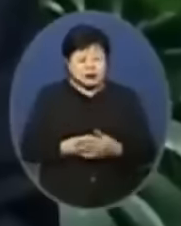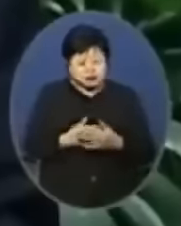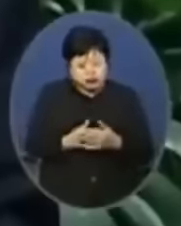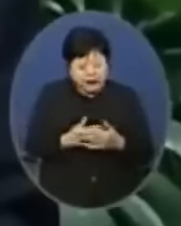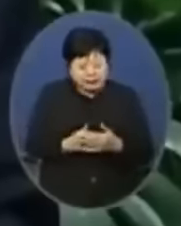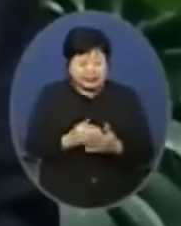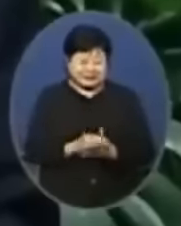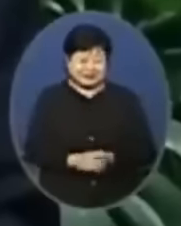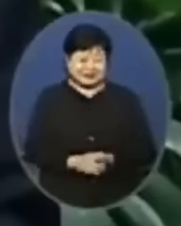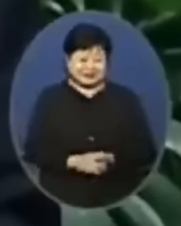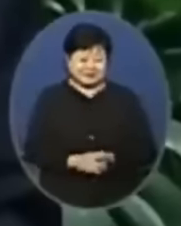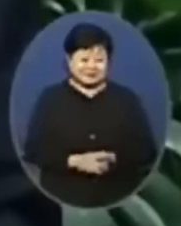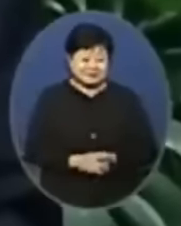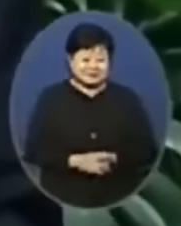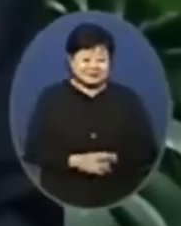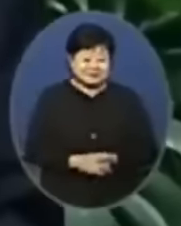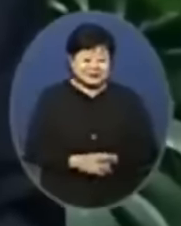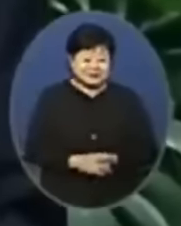없습니다.